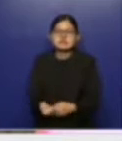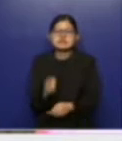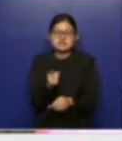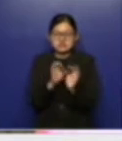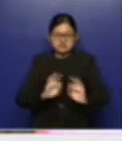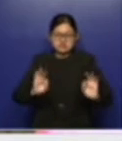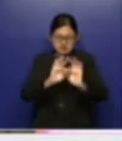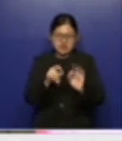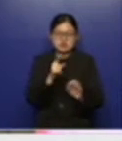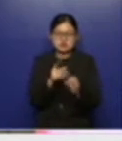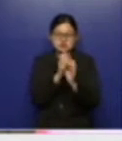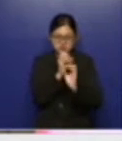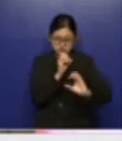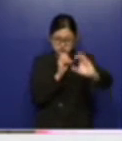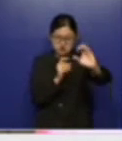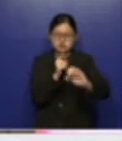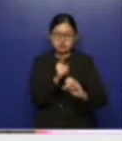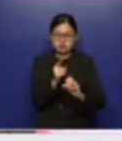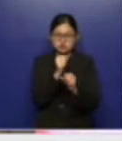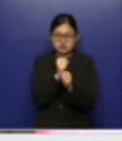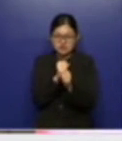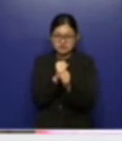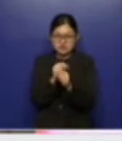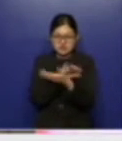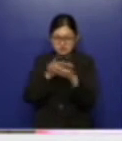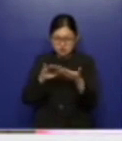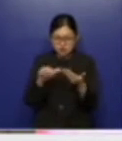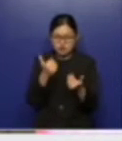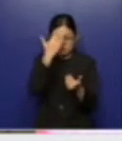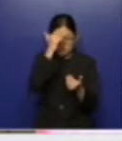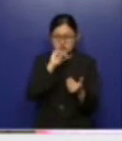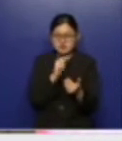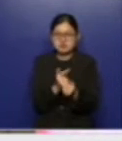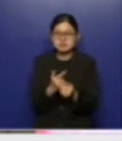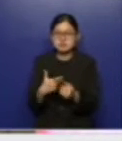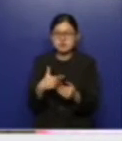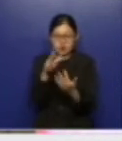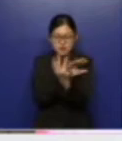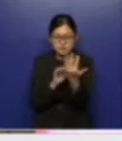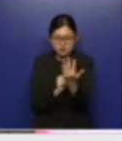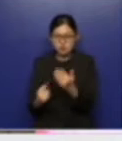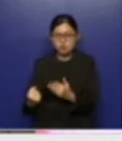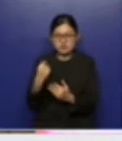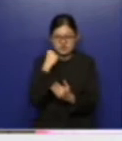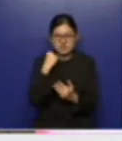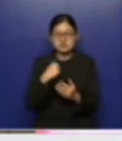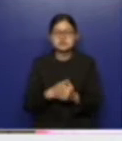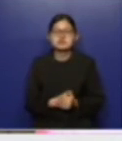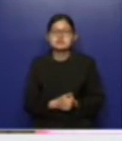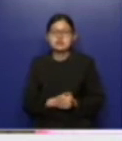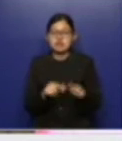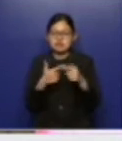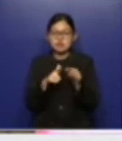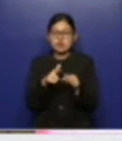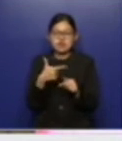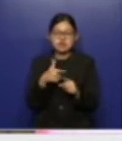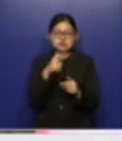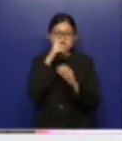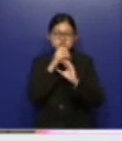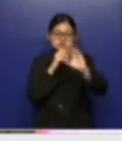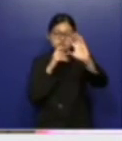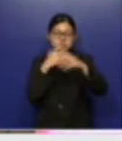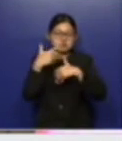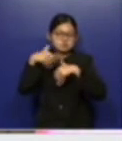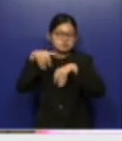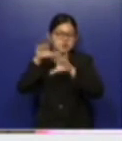องทำให้เสร็จก่อนเพราะมันเป็นประโยชน์สาธารณะและความมั่นคงของประเทศชาติแต่ท่านได้ละเลย